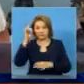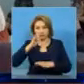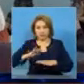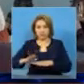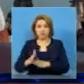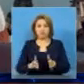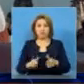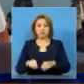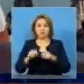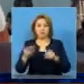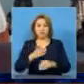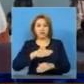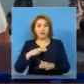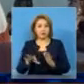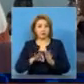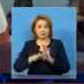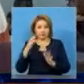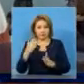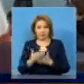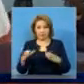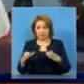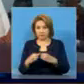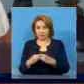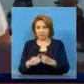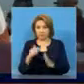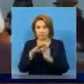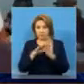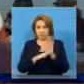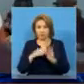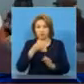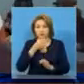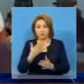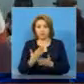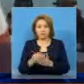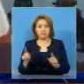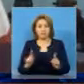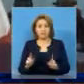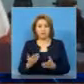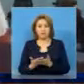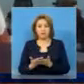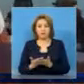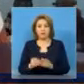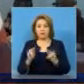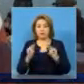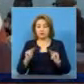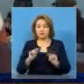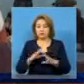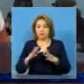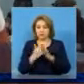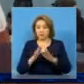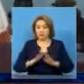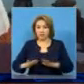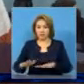ашатын боламыз. Маған өзім таңдау жасаған партияның сайлауалды бағдарламалары ұнады. Неге десеңіз, онда нақты ел дамуына